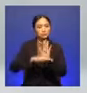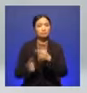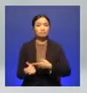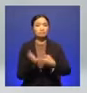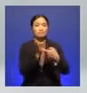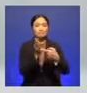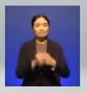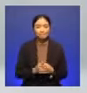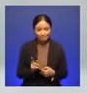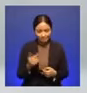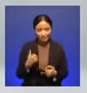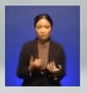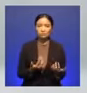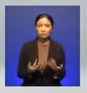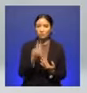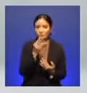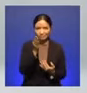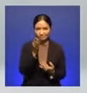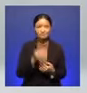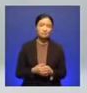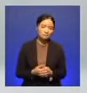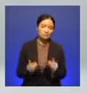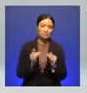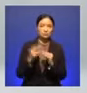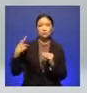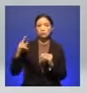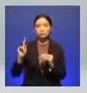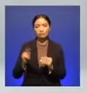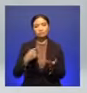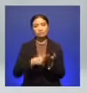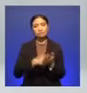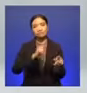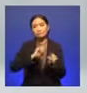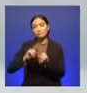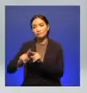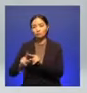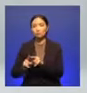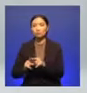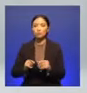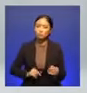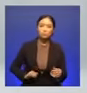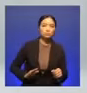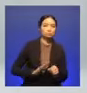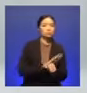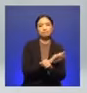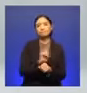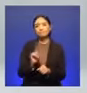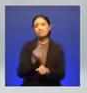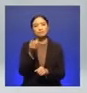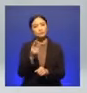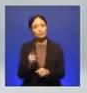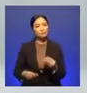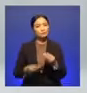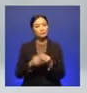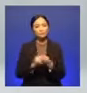ก็คิดว่าเราคงต้องรอดูกันต่อไปค่ะว่าสิทธิประโยชน์แล้วก็หลักประกันต่างๆจะครอบคลุมเรามากน้อยแค่ไหนเพิ่มเติม